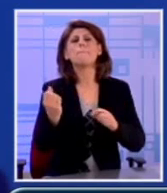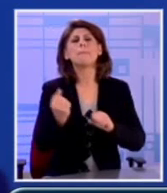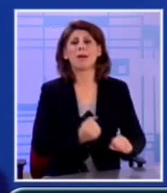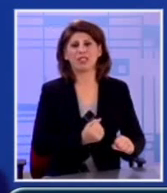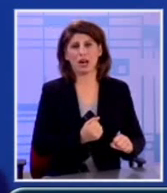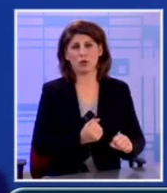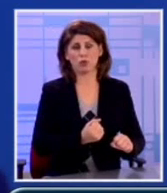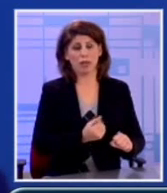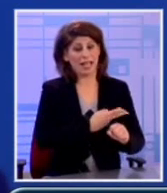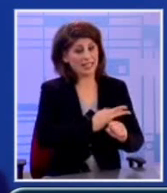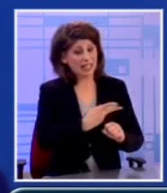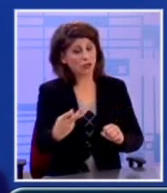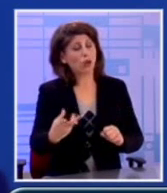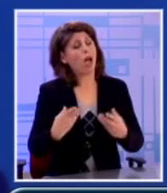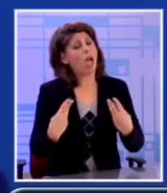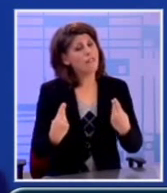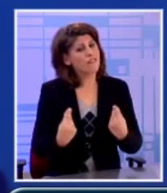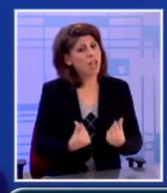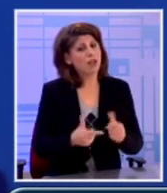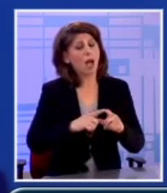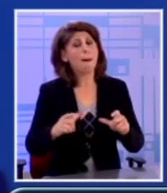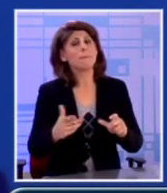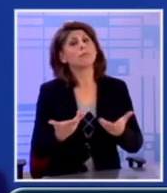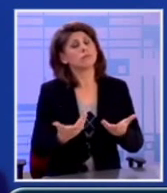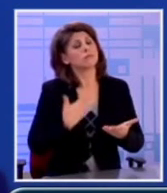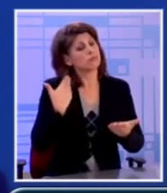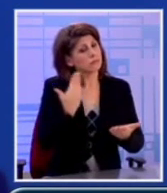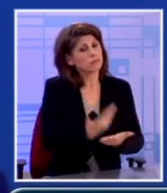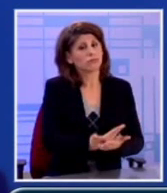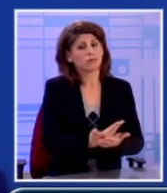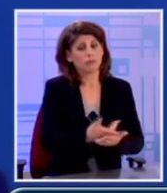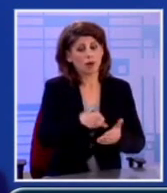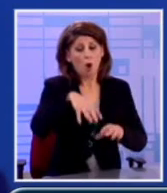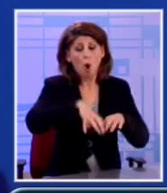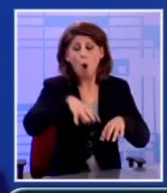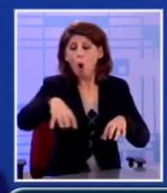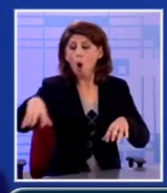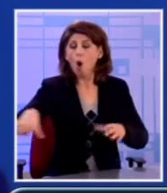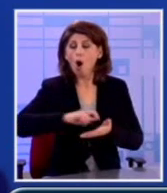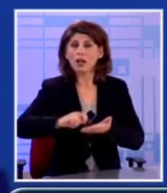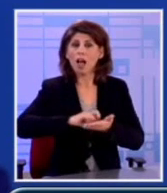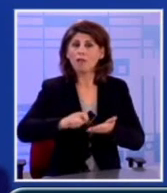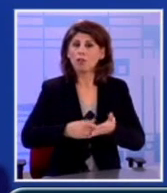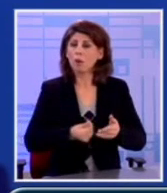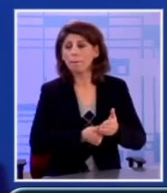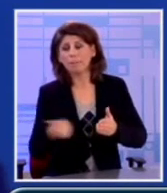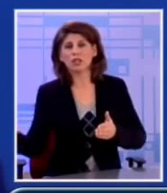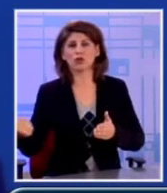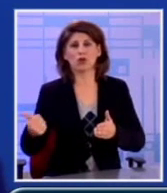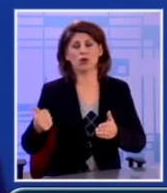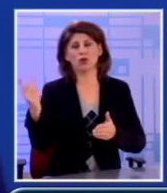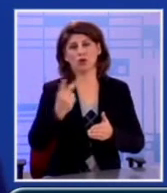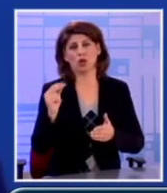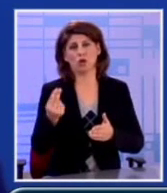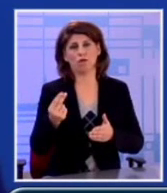τους προσκαλέσω ευγενικά να αποδώσουν αυτούς τους χώρους στο Κοινοβούλιο προκειμένου να αξιοποιηθούν για τους βουλευτές.